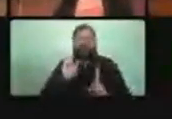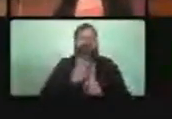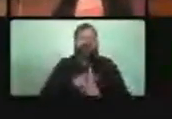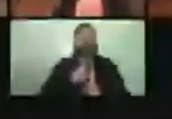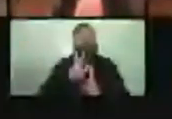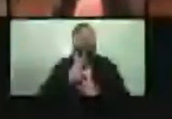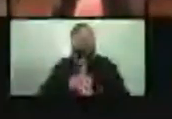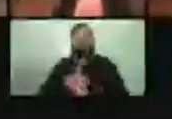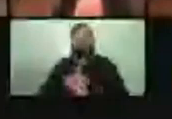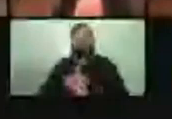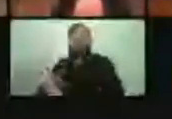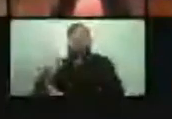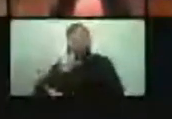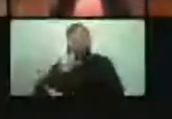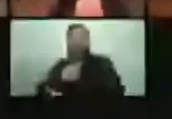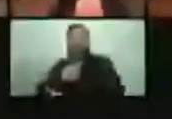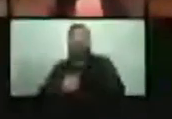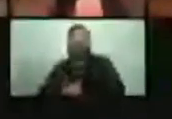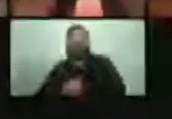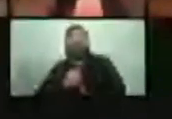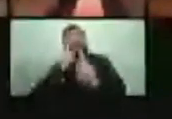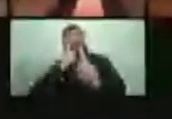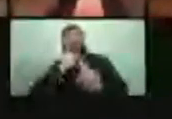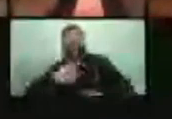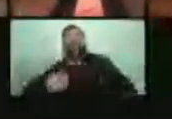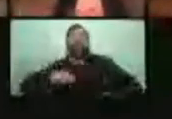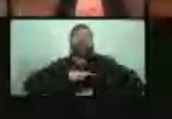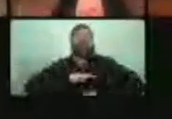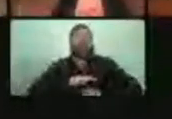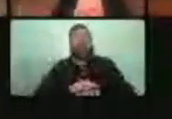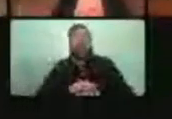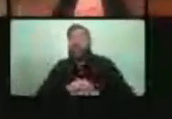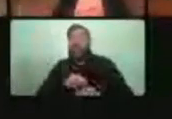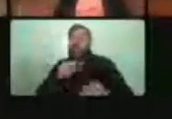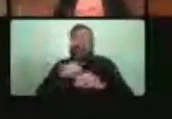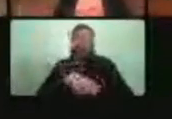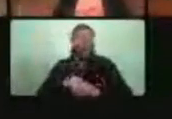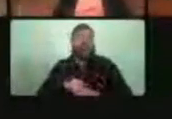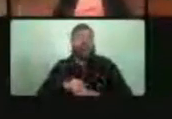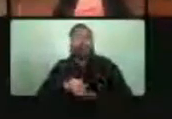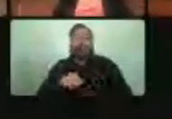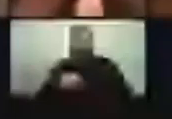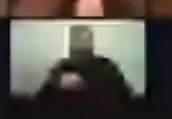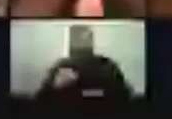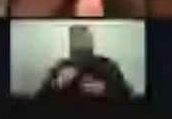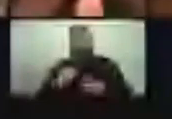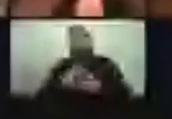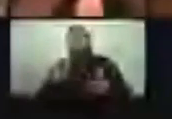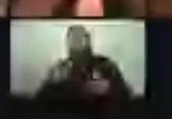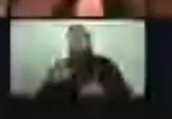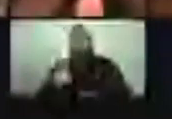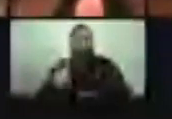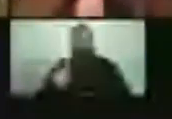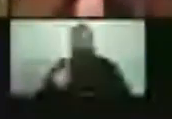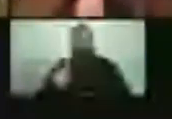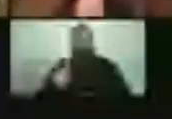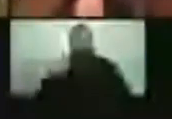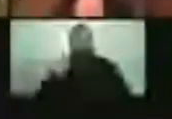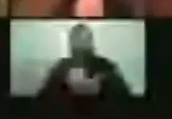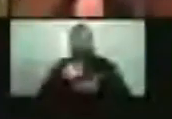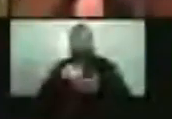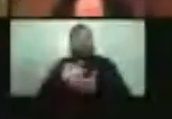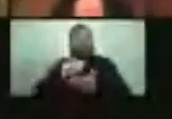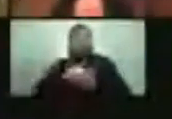Na tutaangalia hali ilivyo katika kila shule ili kuhakikisha kuwa tunafikia malengo yetu. Na